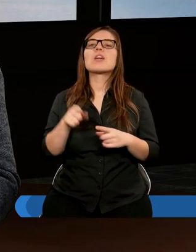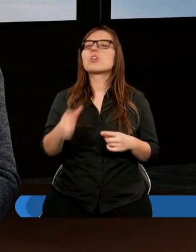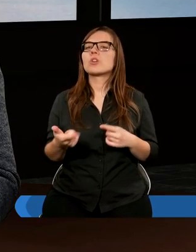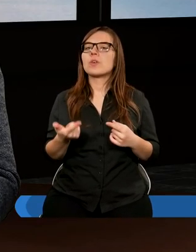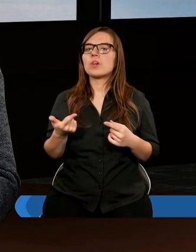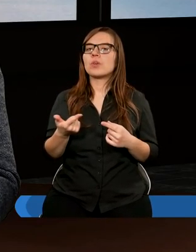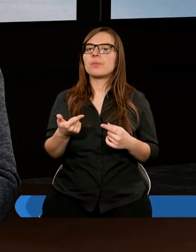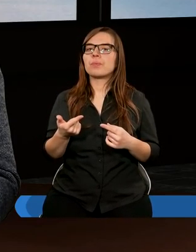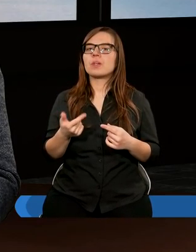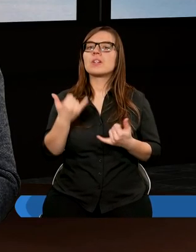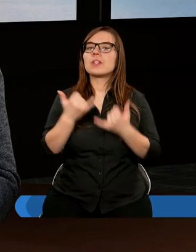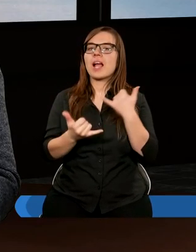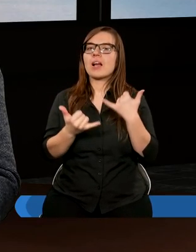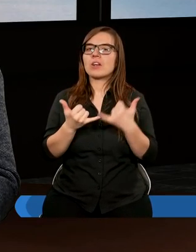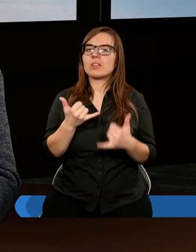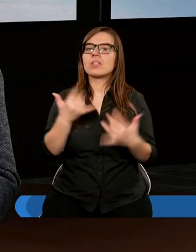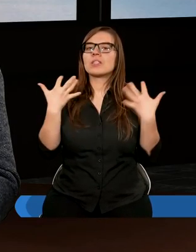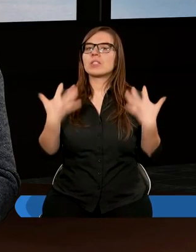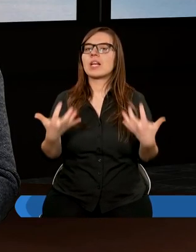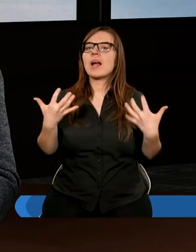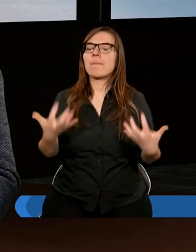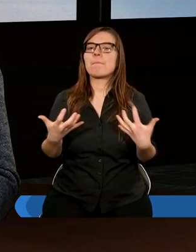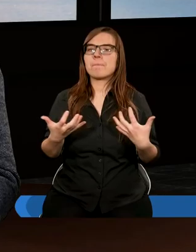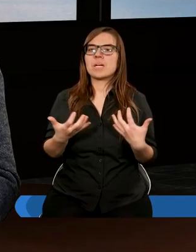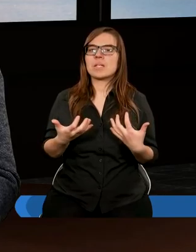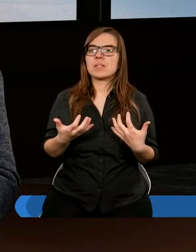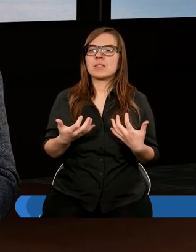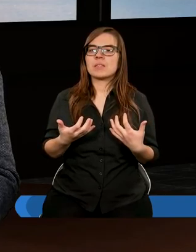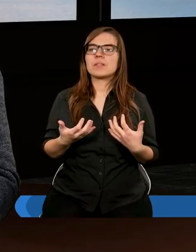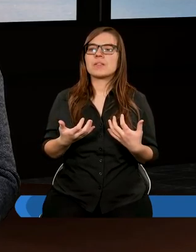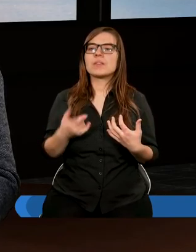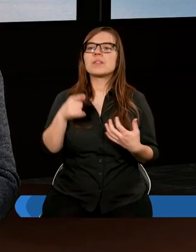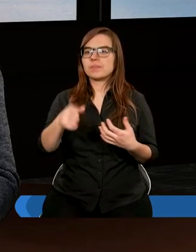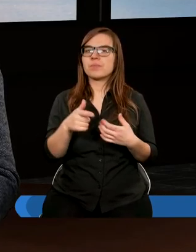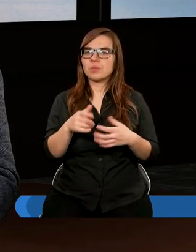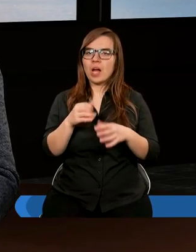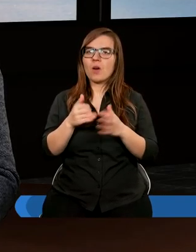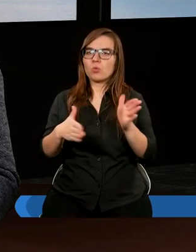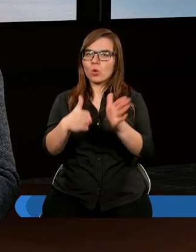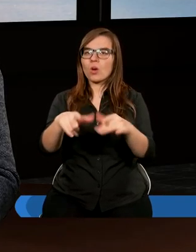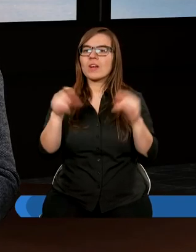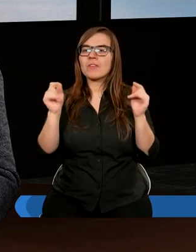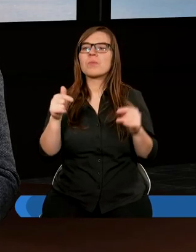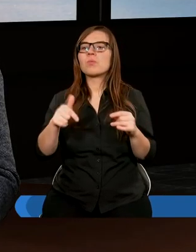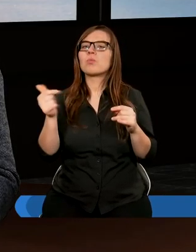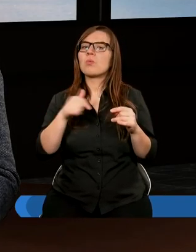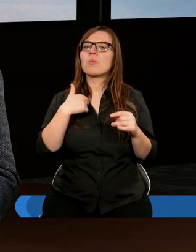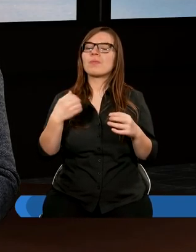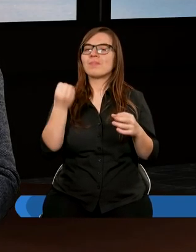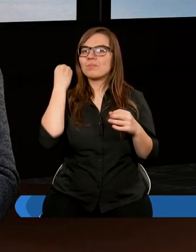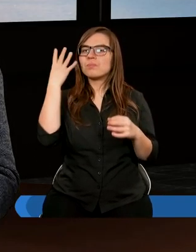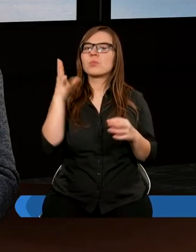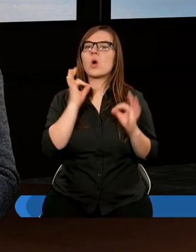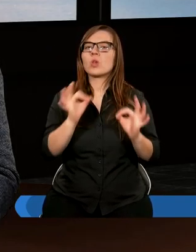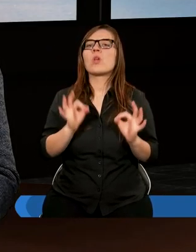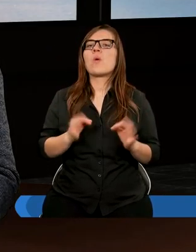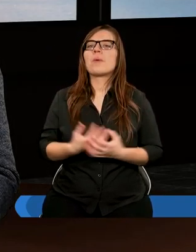jeżeli chcemy wstąpić na taką drogę, to też to musi być bardzo rozważne.